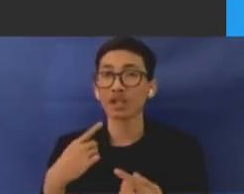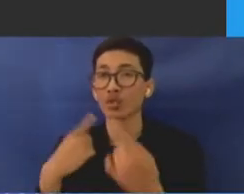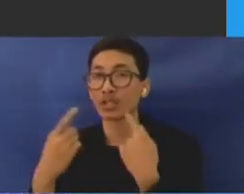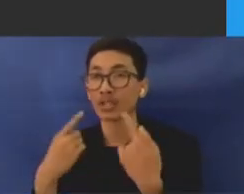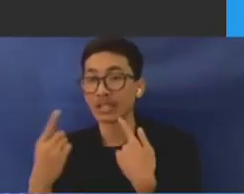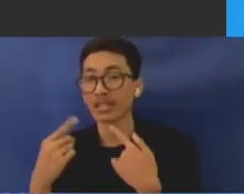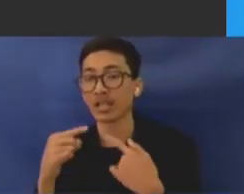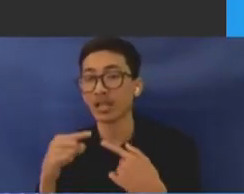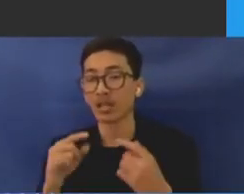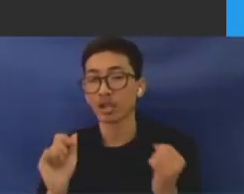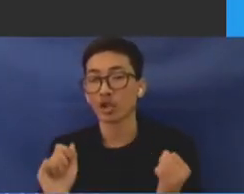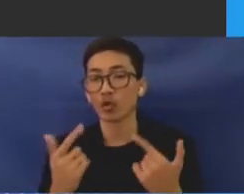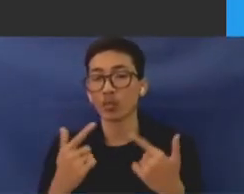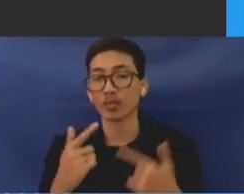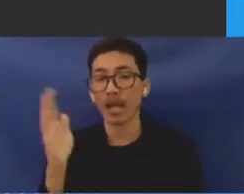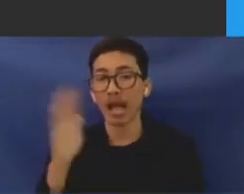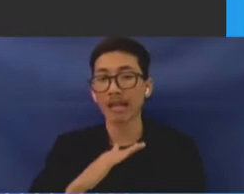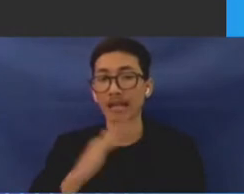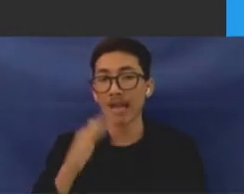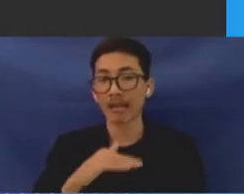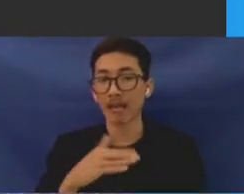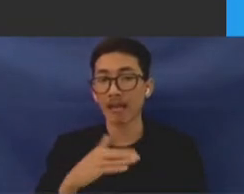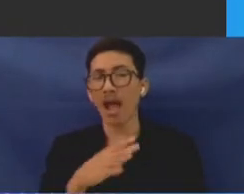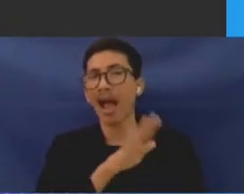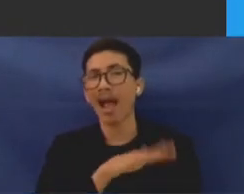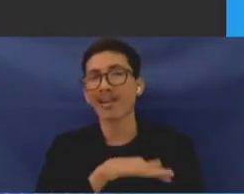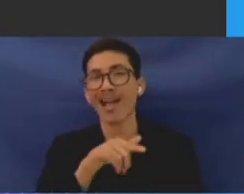saya ingin Balkis secara